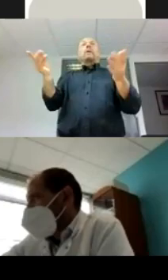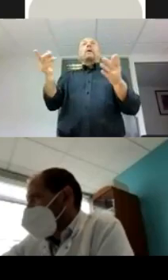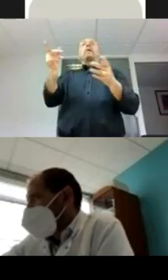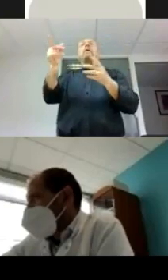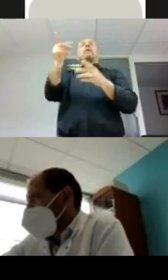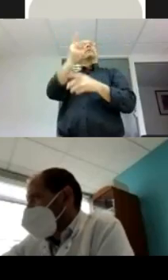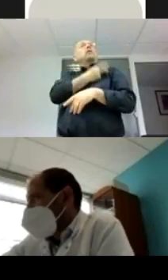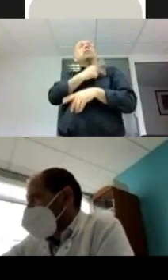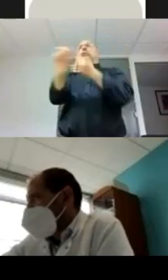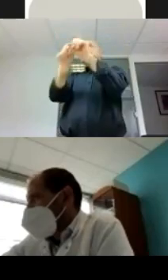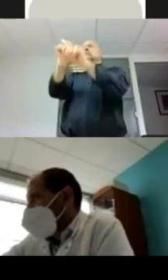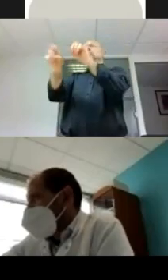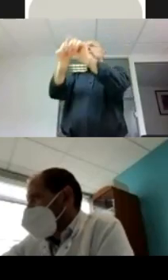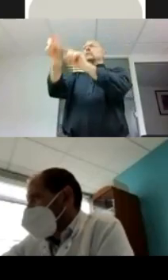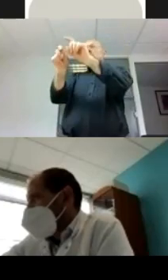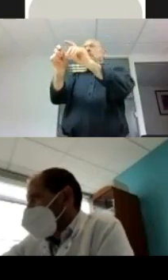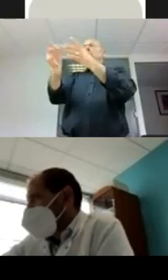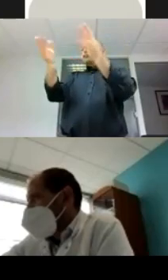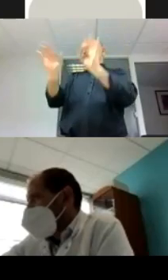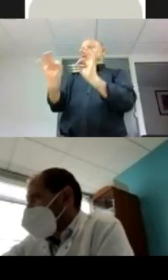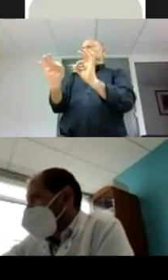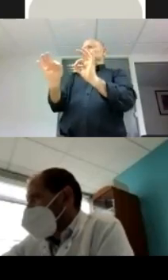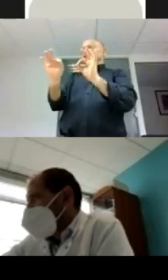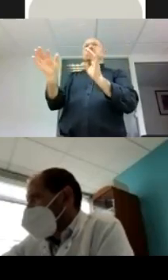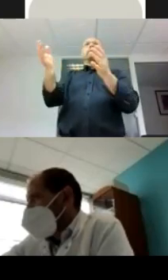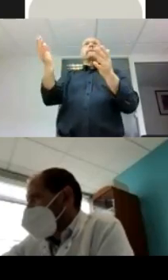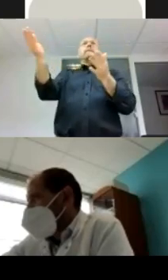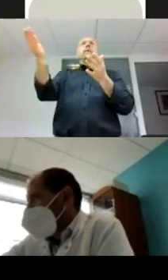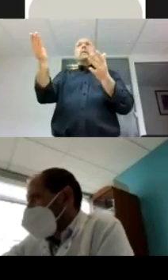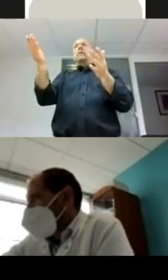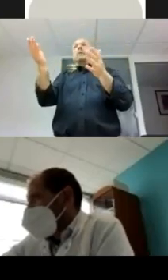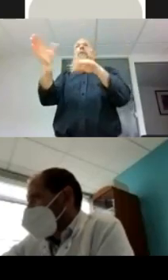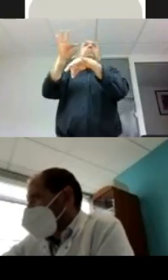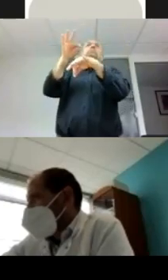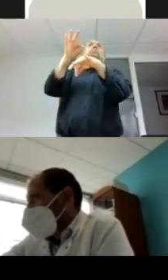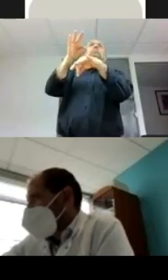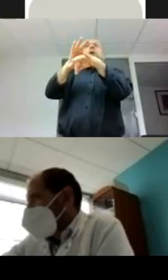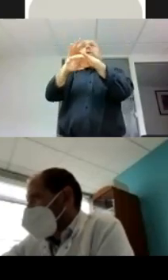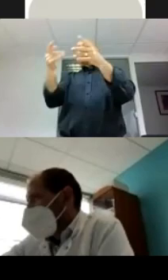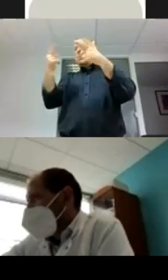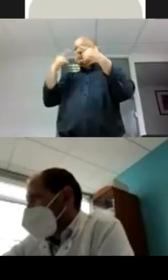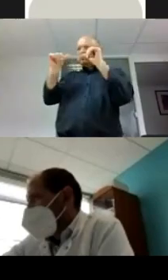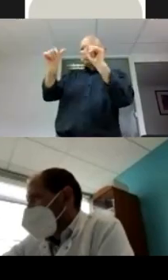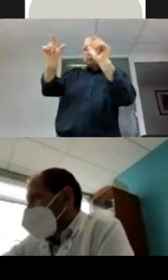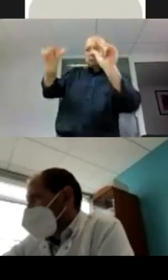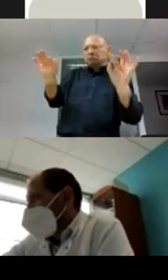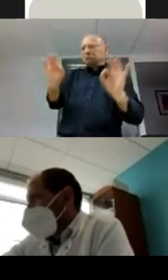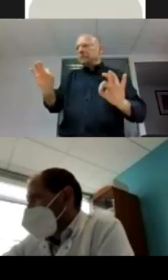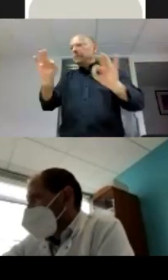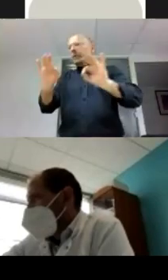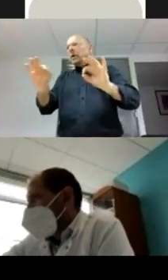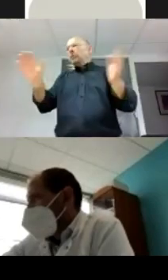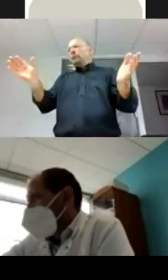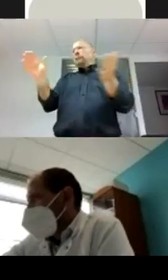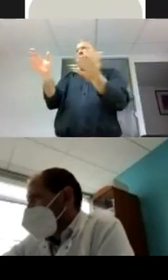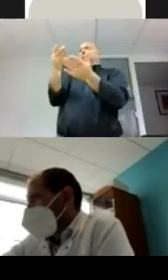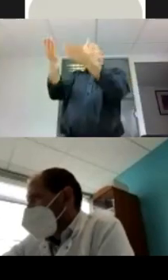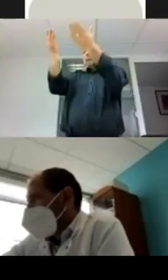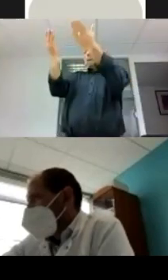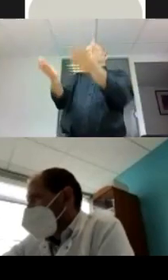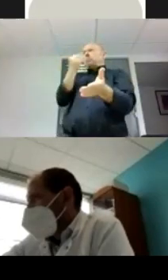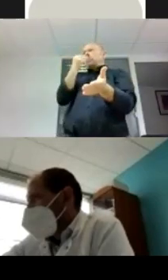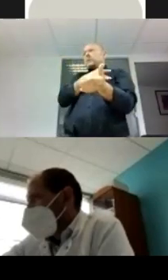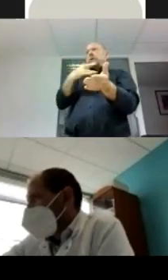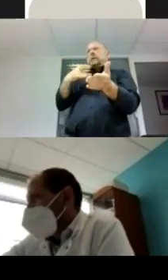traitant, qui va lui faire un petit interrogatoire pour savoir si elle est bien concernée, si elle n'a pas